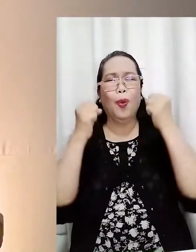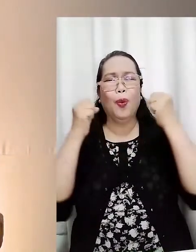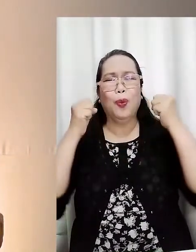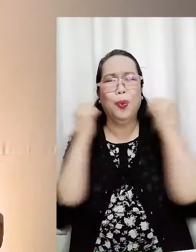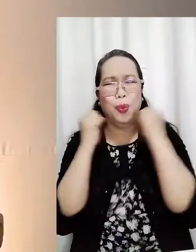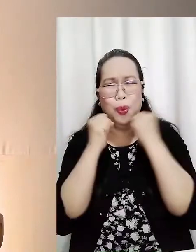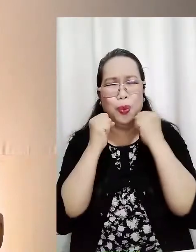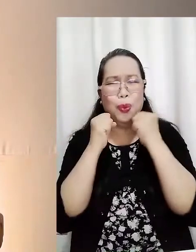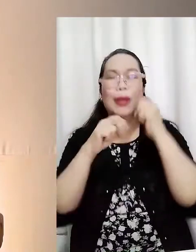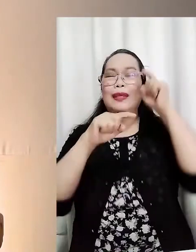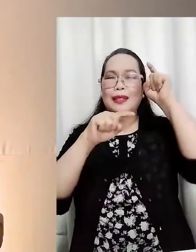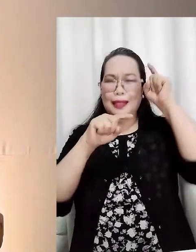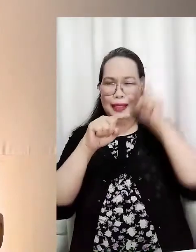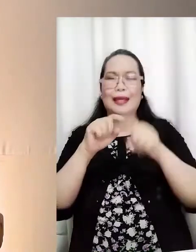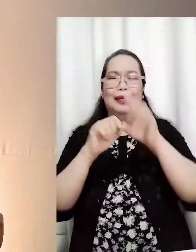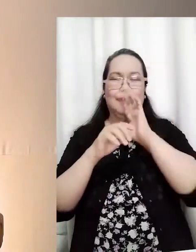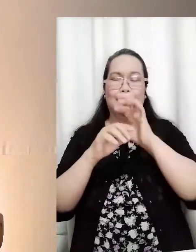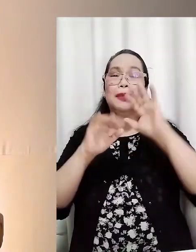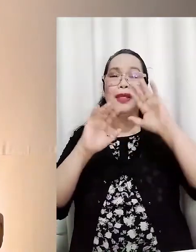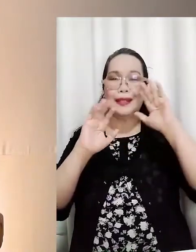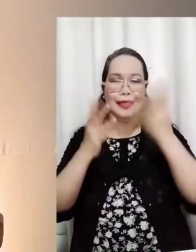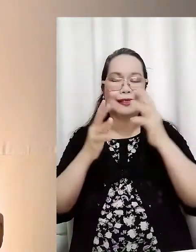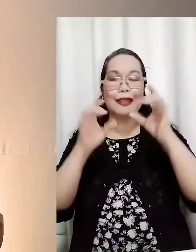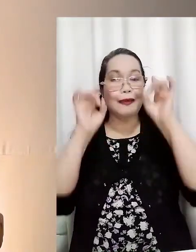mga naninirahan doon.